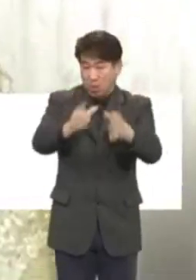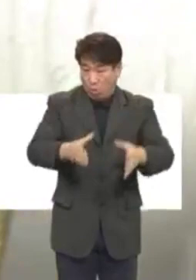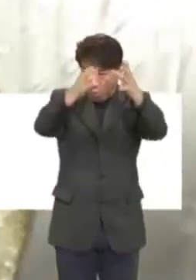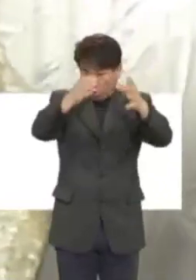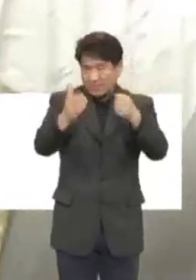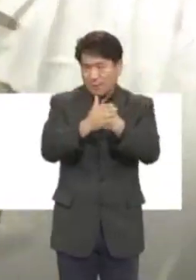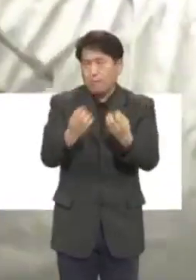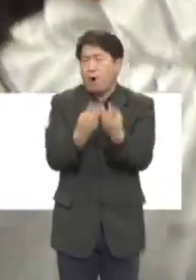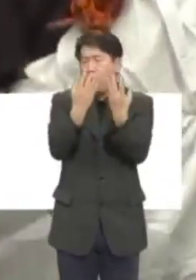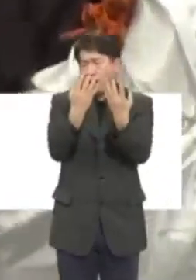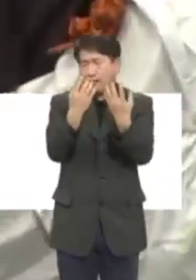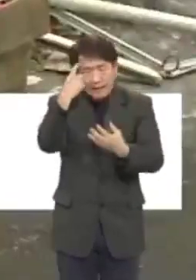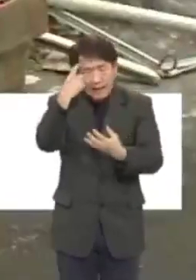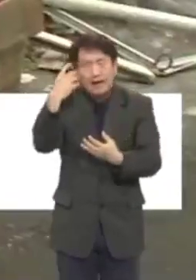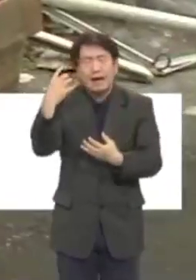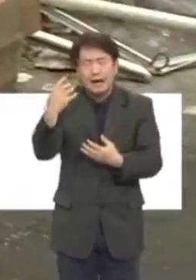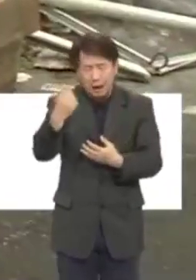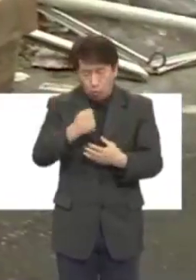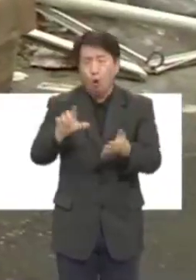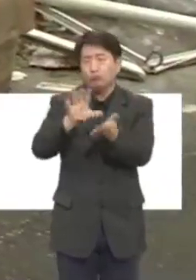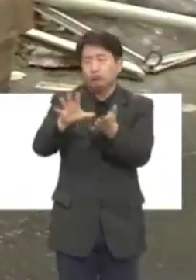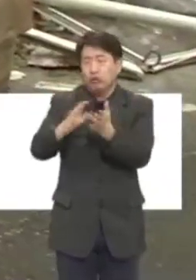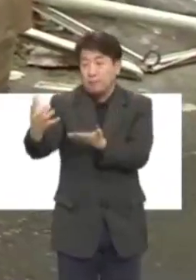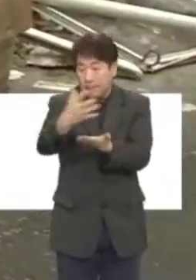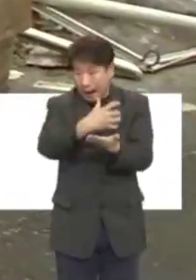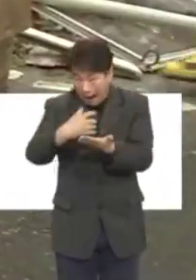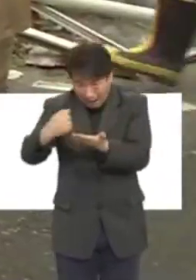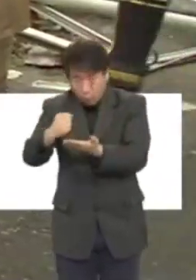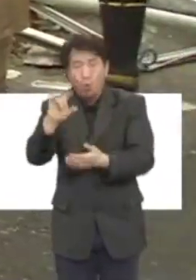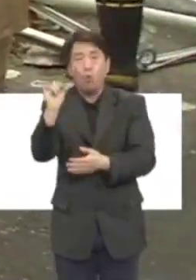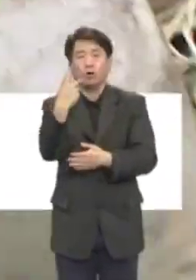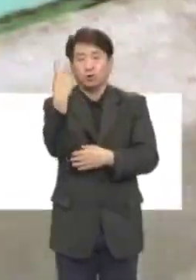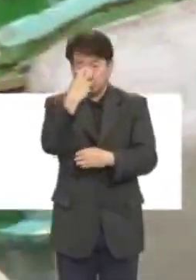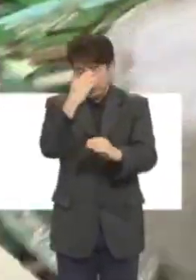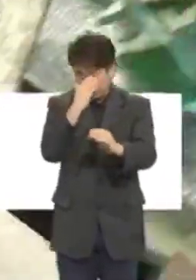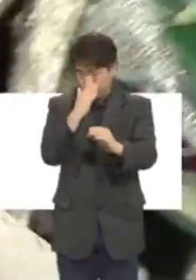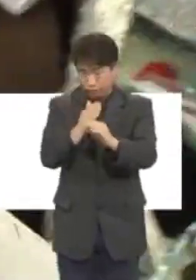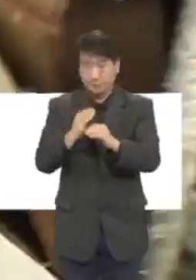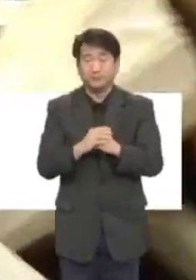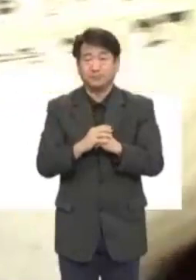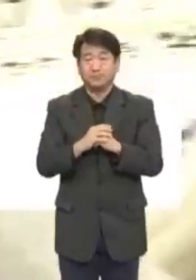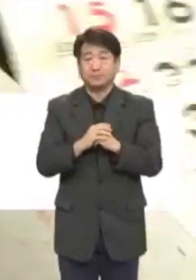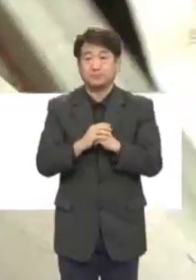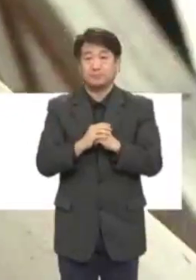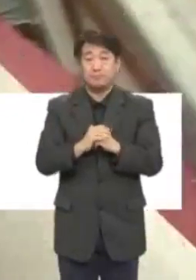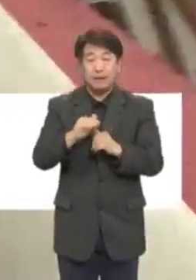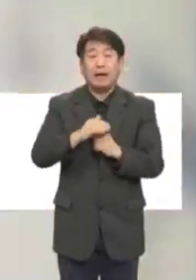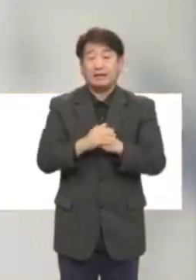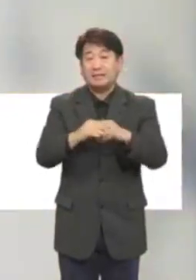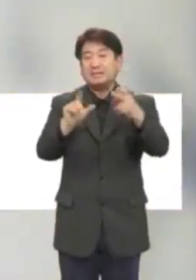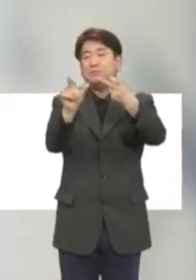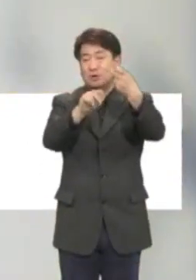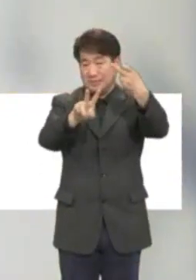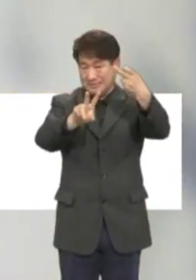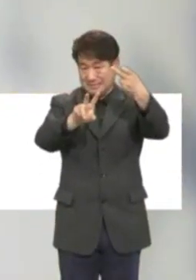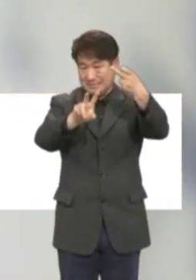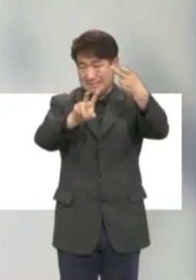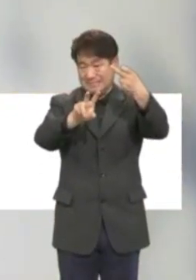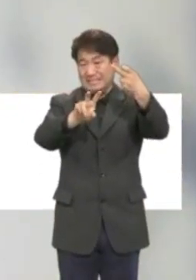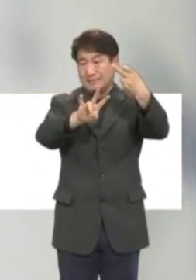50kg 가스통과 밸브 100원 등을 수거해 폭발 원인 등을 파악할 계획입니다 앞서 크리스마스 이부인 지난